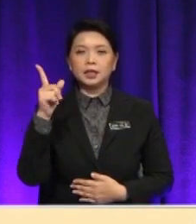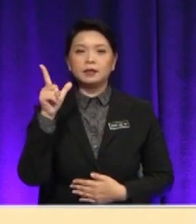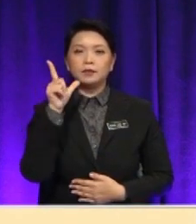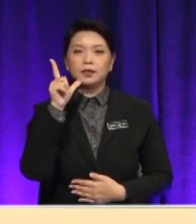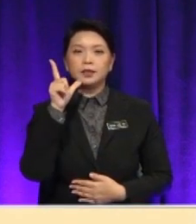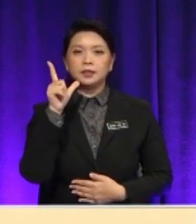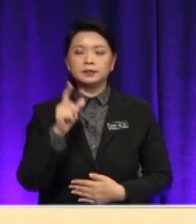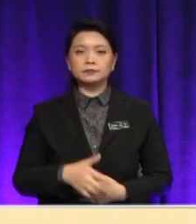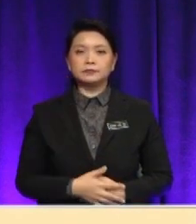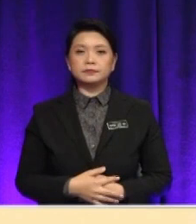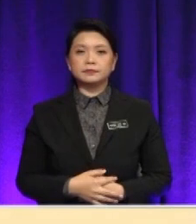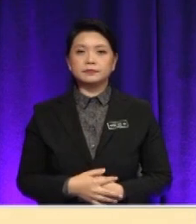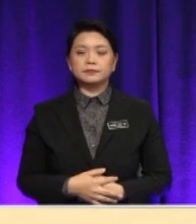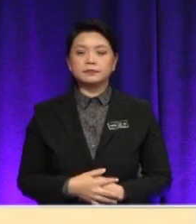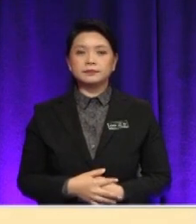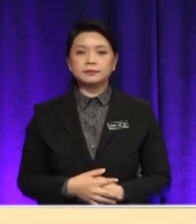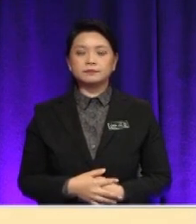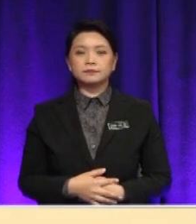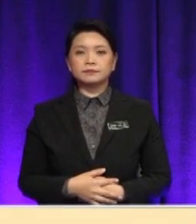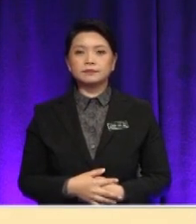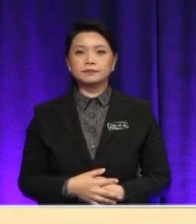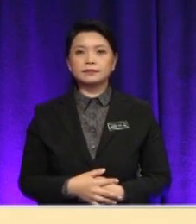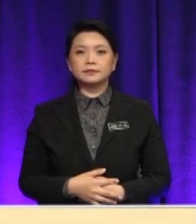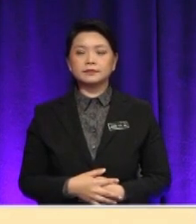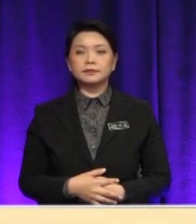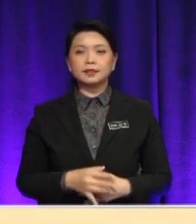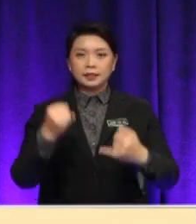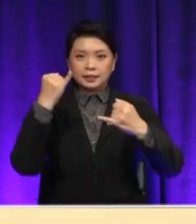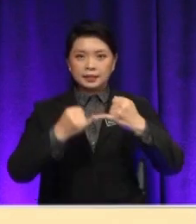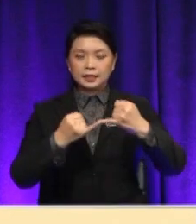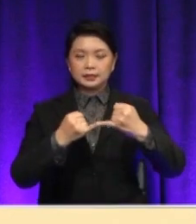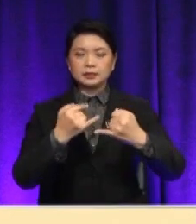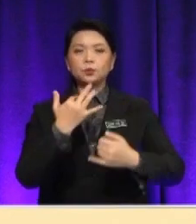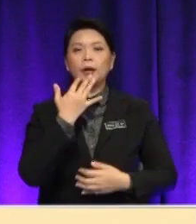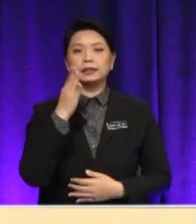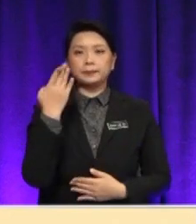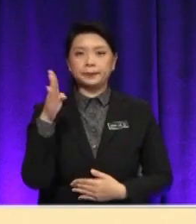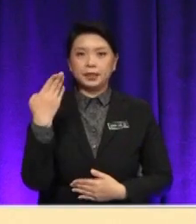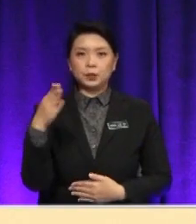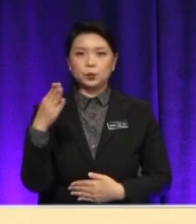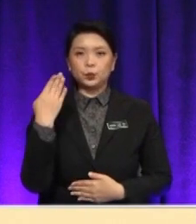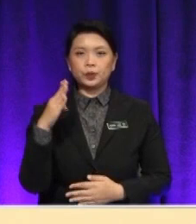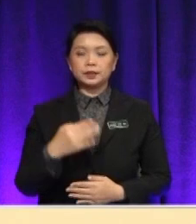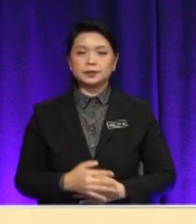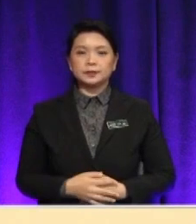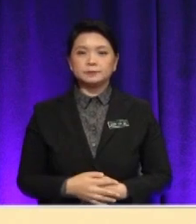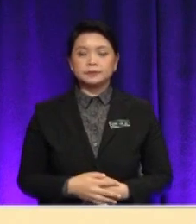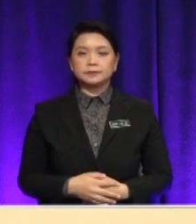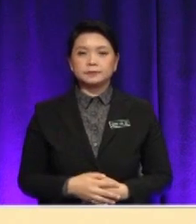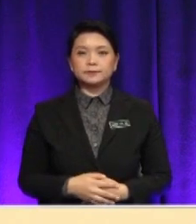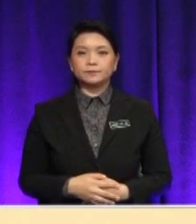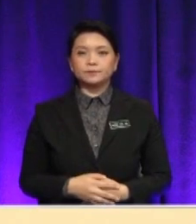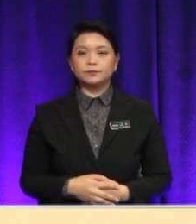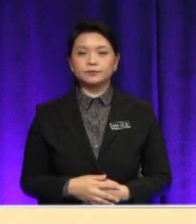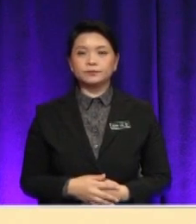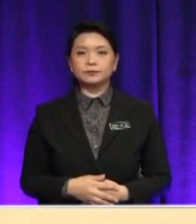Tinggal satu warna tinggal lagi, Akmal. Warna apa cikgu? Warna biru kan cikgu? Warna Warna biru. Cikgu, mana warna biru kat